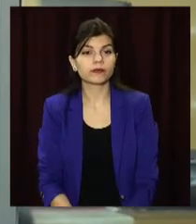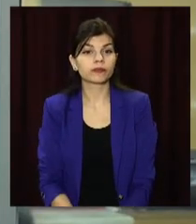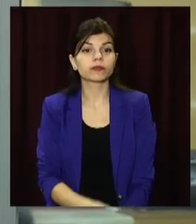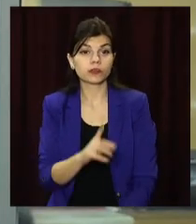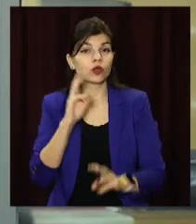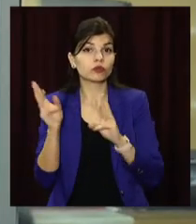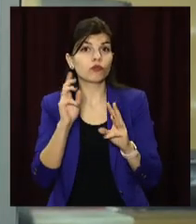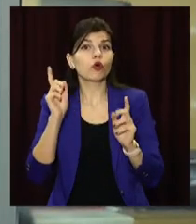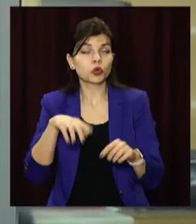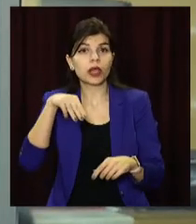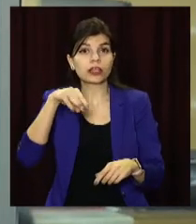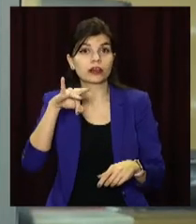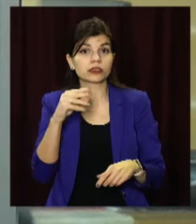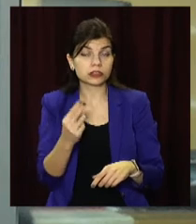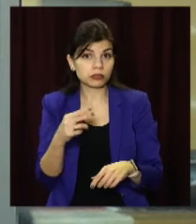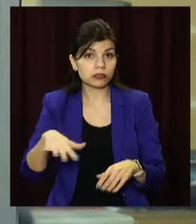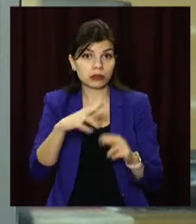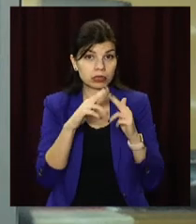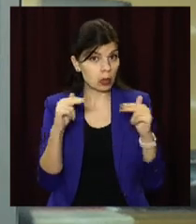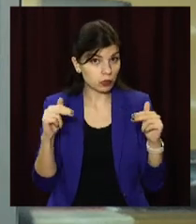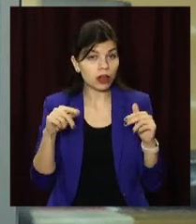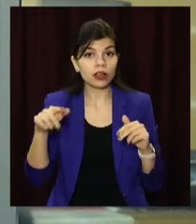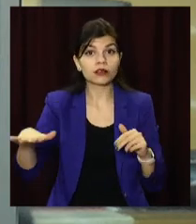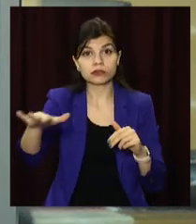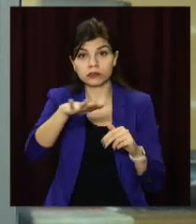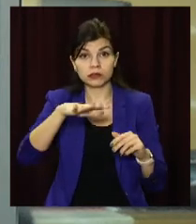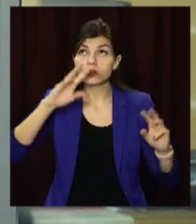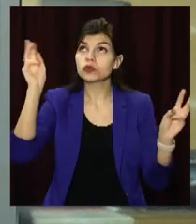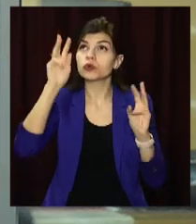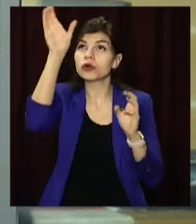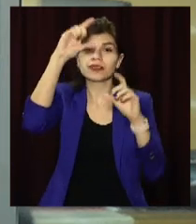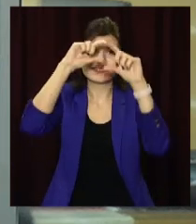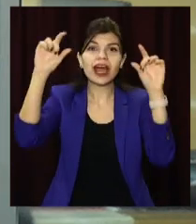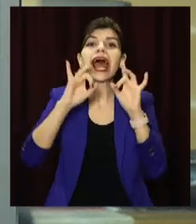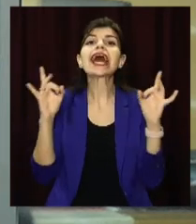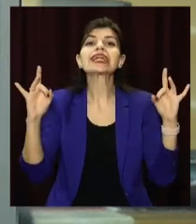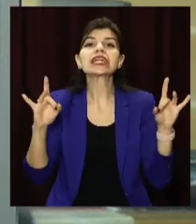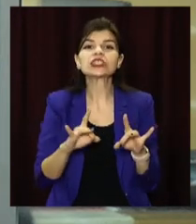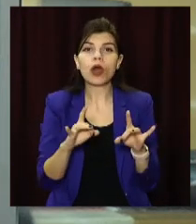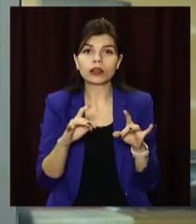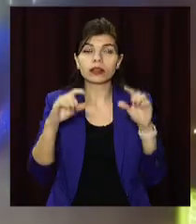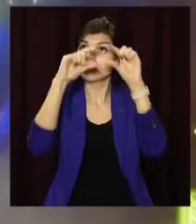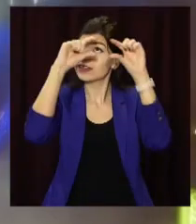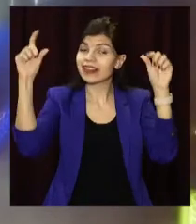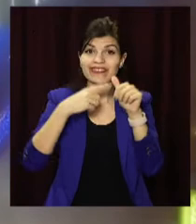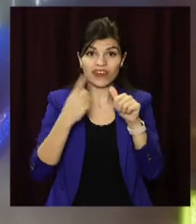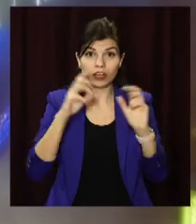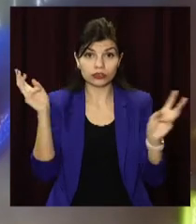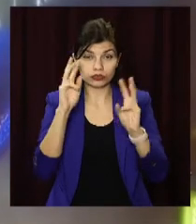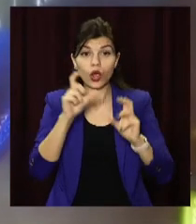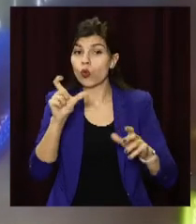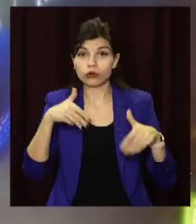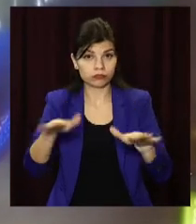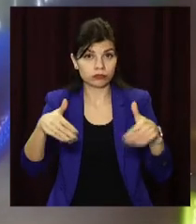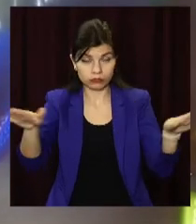вогнями в одному з торгово-розважальних центрів Дніпра. Там на фасаді будівлі загорілася вивіска ресторану. Усіх відвідувачів з приміщення евакуювали.